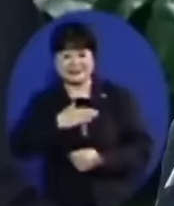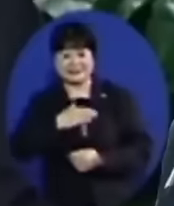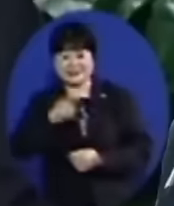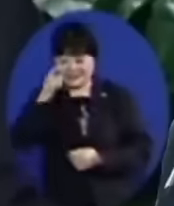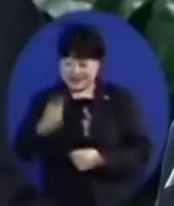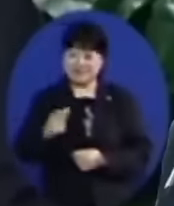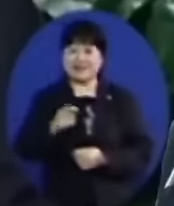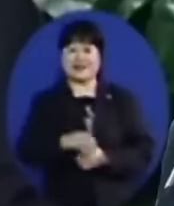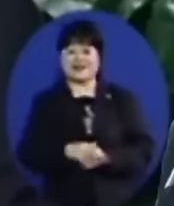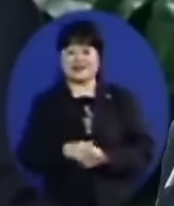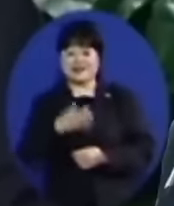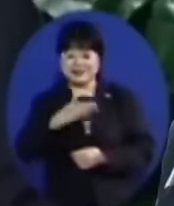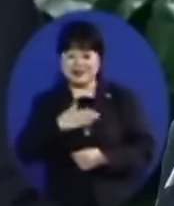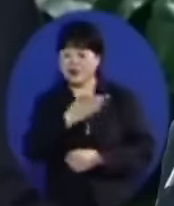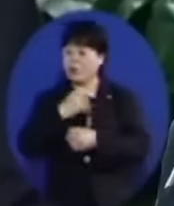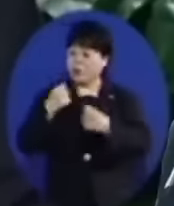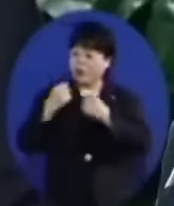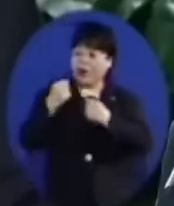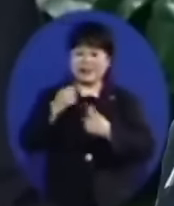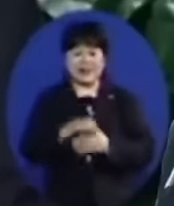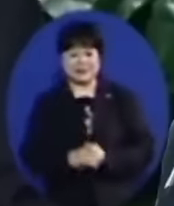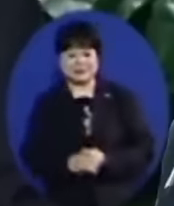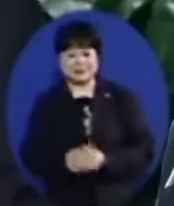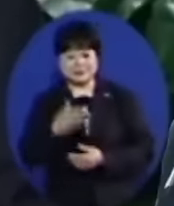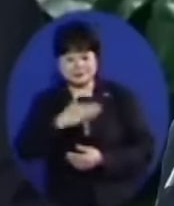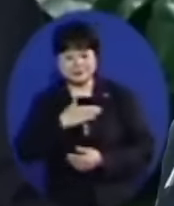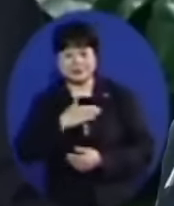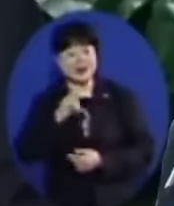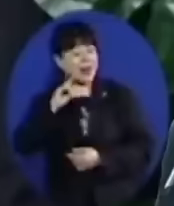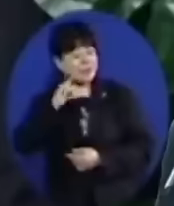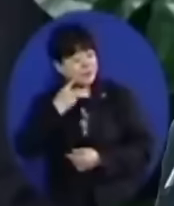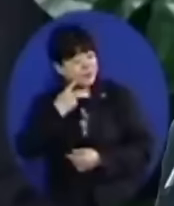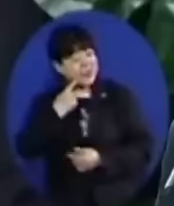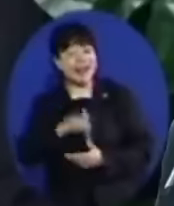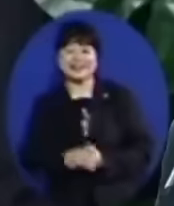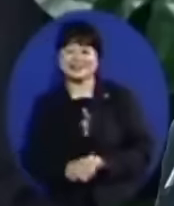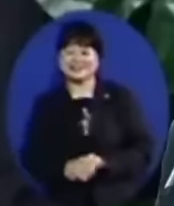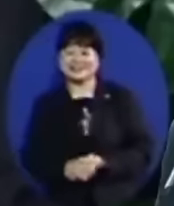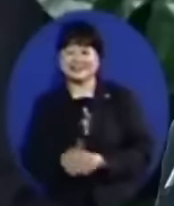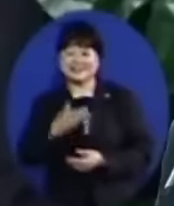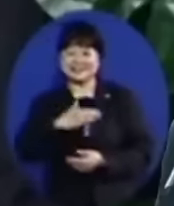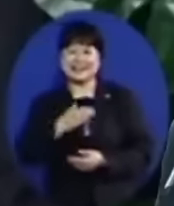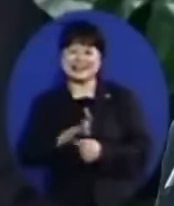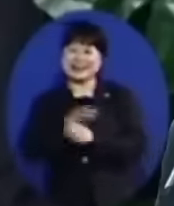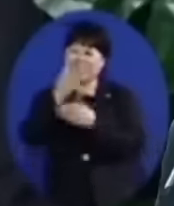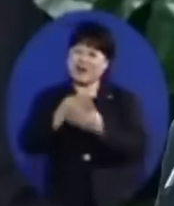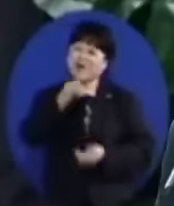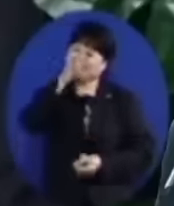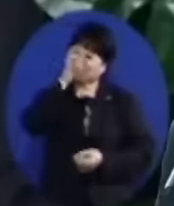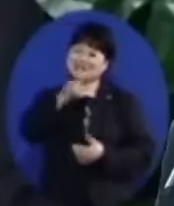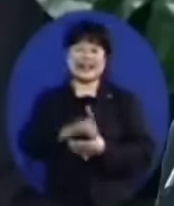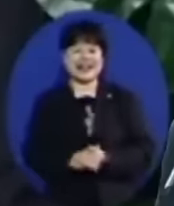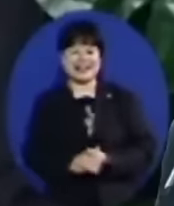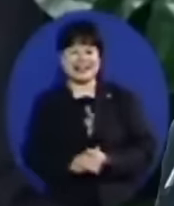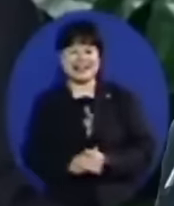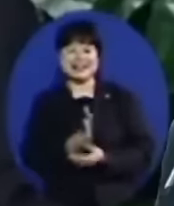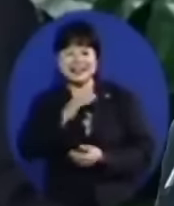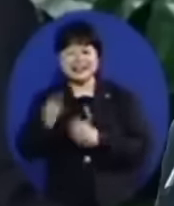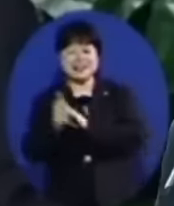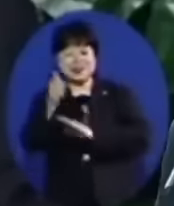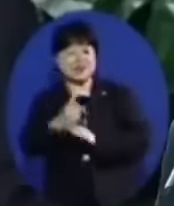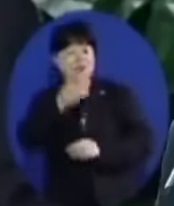튼튼합니다. 나는 건강합니다. 나는 이쁩니다. 나는 사랑받습니다. 나는